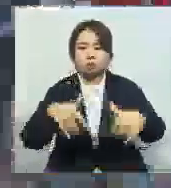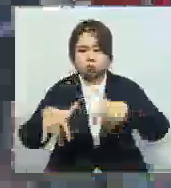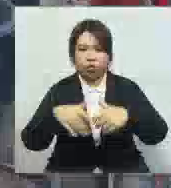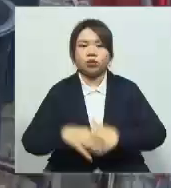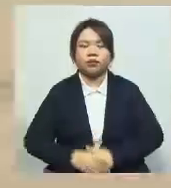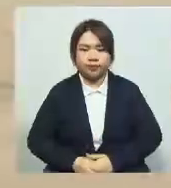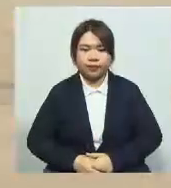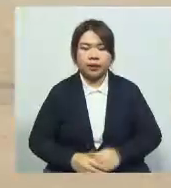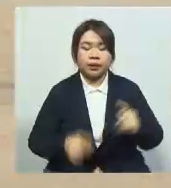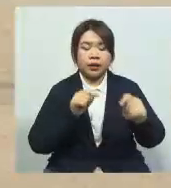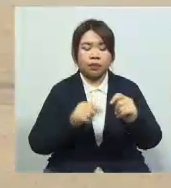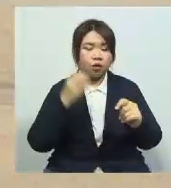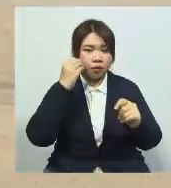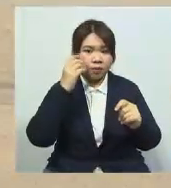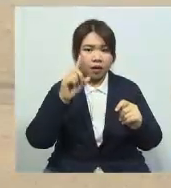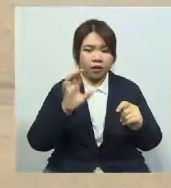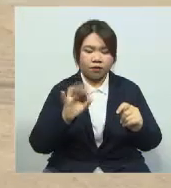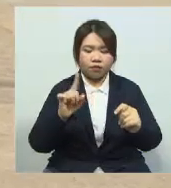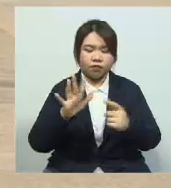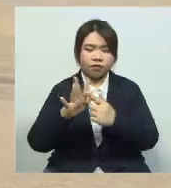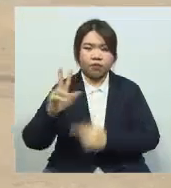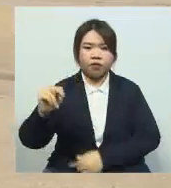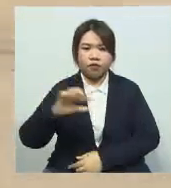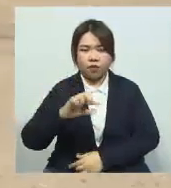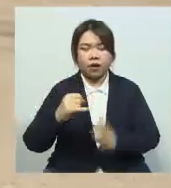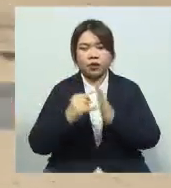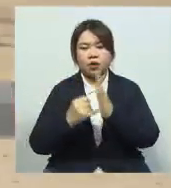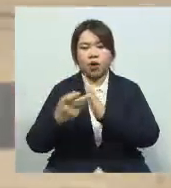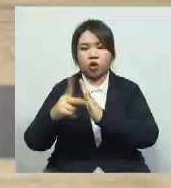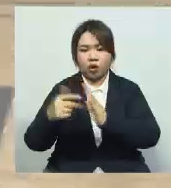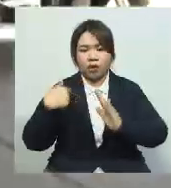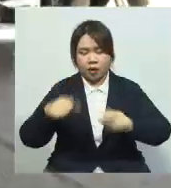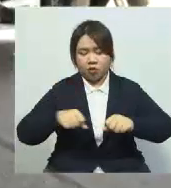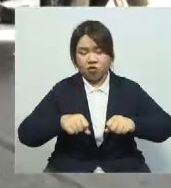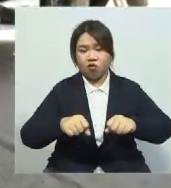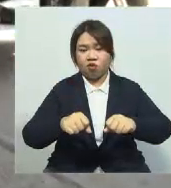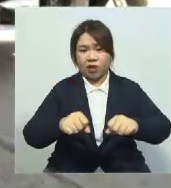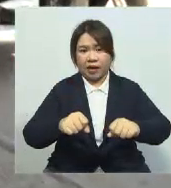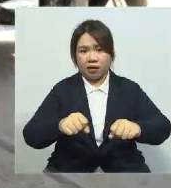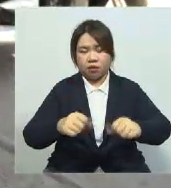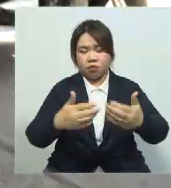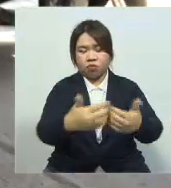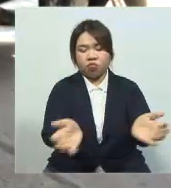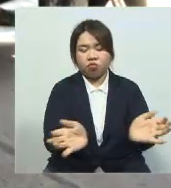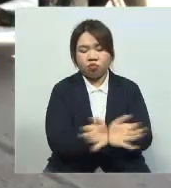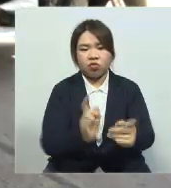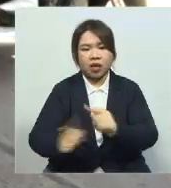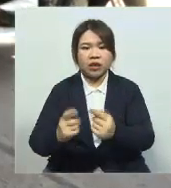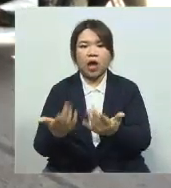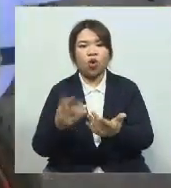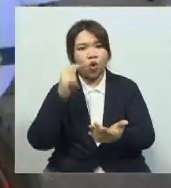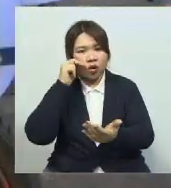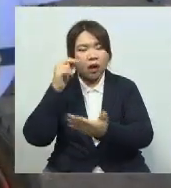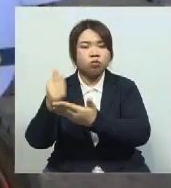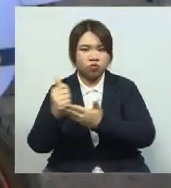ชาวบ้านดอนหันตำบลบ้านฝางอำเภอบ้านฝางจังหวัดขอนแก่นนำรถเข็นใส่พยาขออภัยครับนำรถเข็นใส่ภาชนะเก็บน้ำมารอรับน้ำที่ส